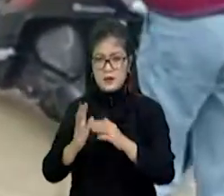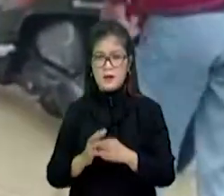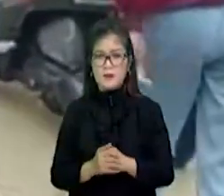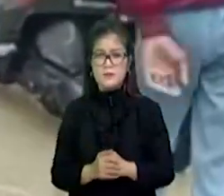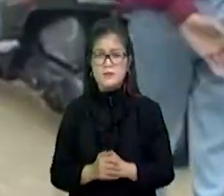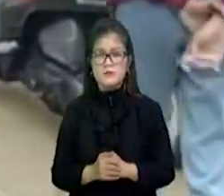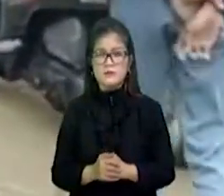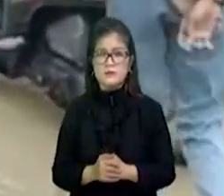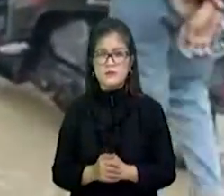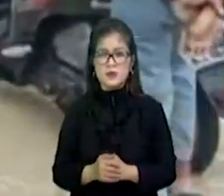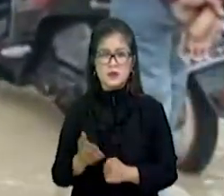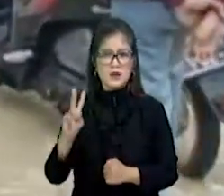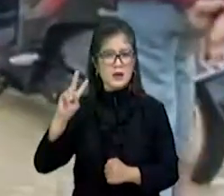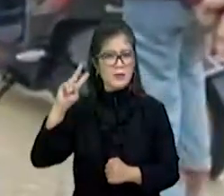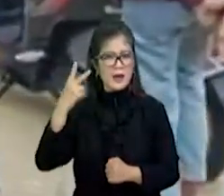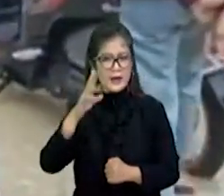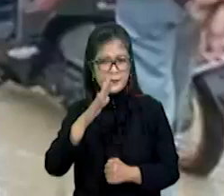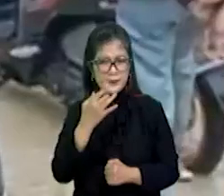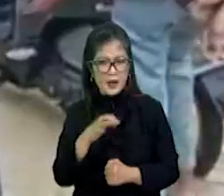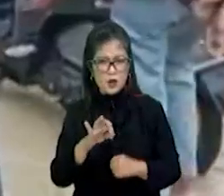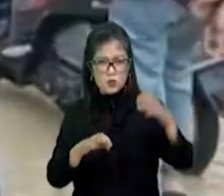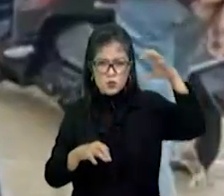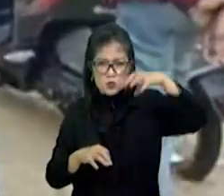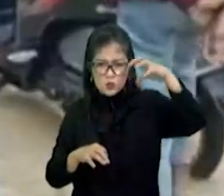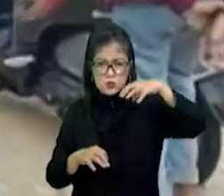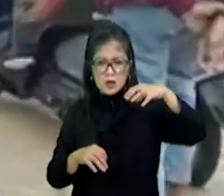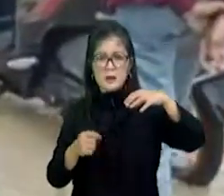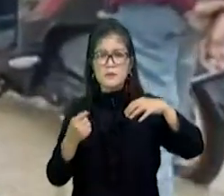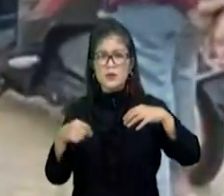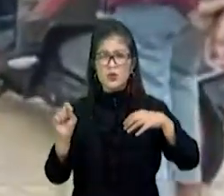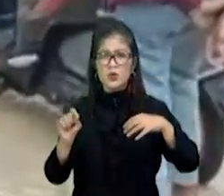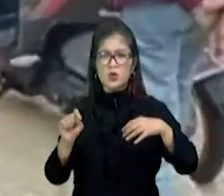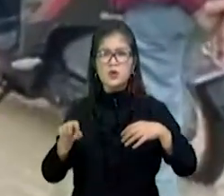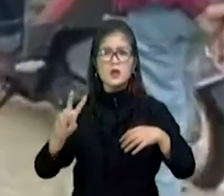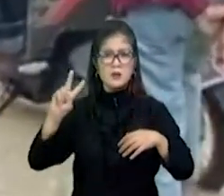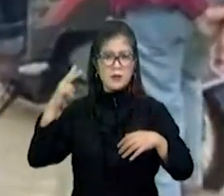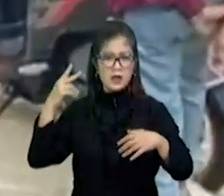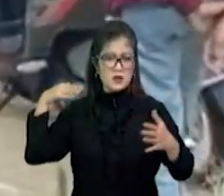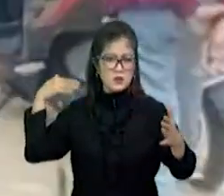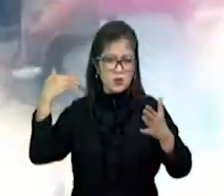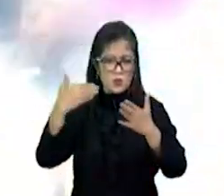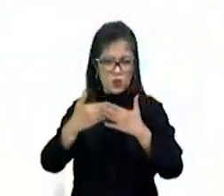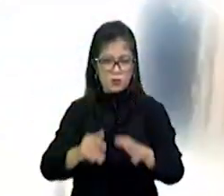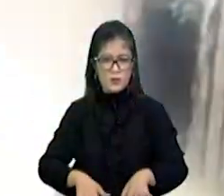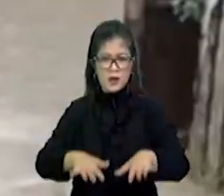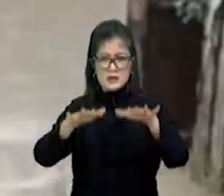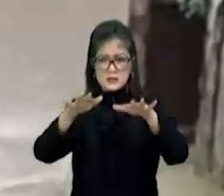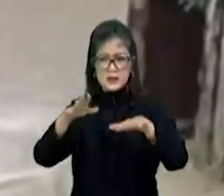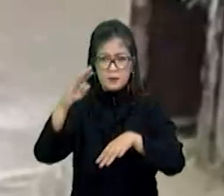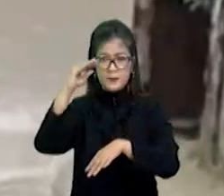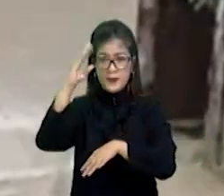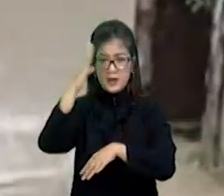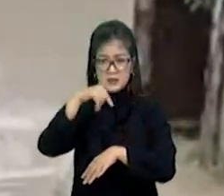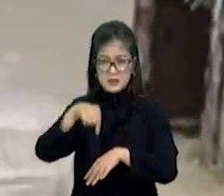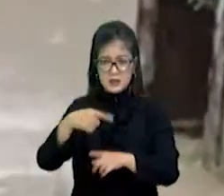kan kemarin baru banjir, Pak? Iya, 2 hari yang lalu baru banjir. Baru banjir, terus? Pagi ini datang lagi airnya.